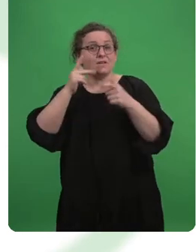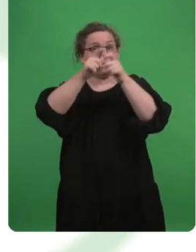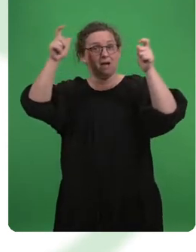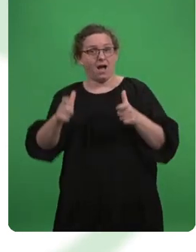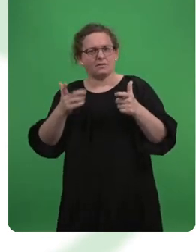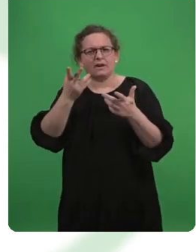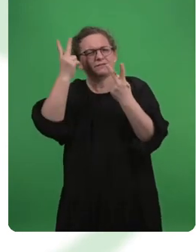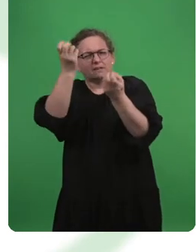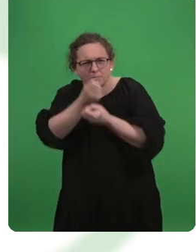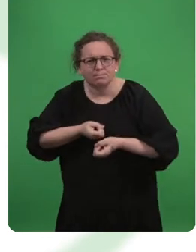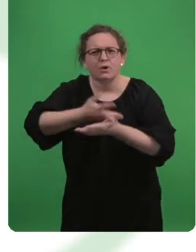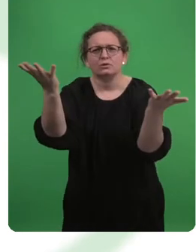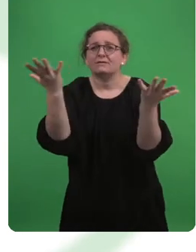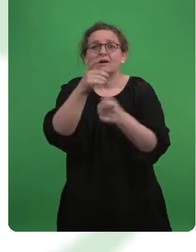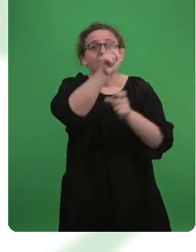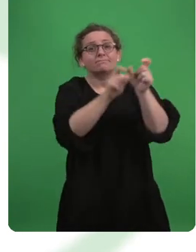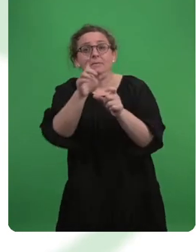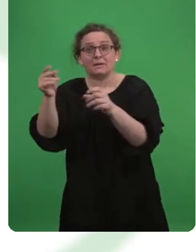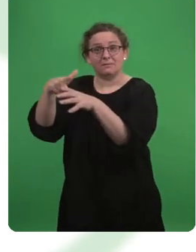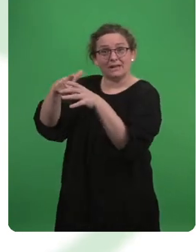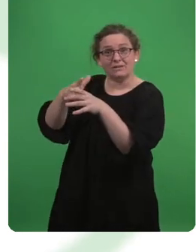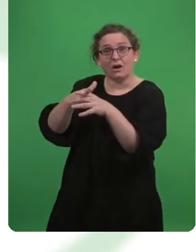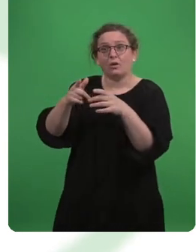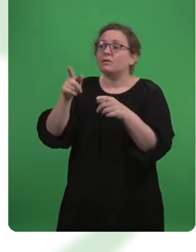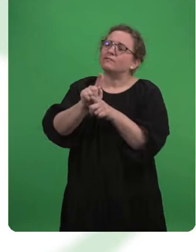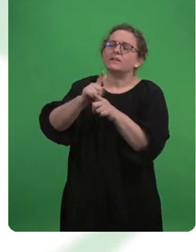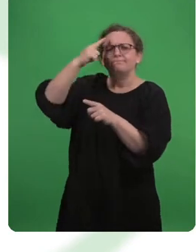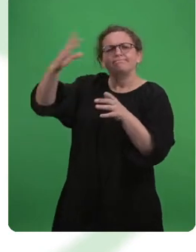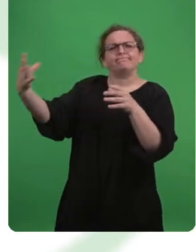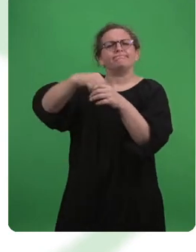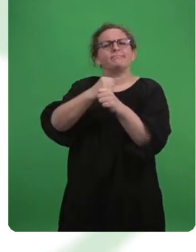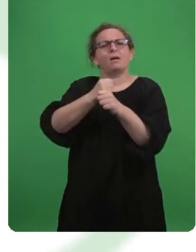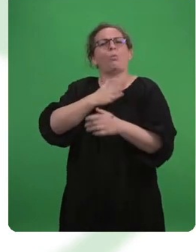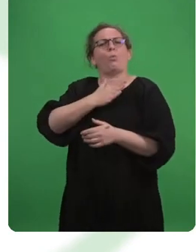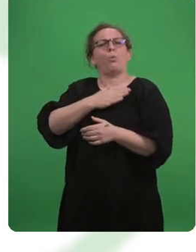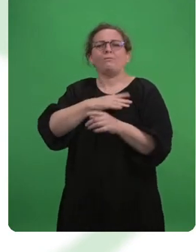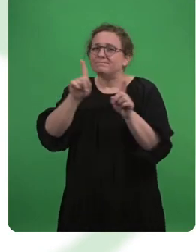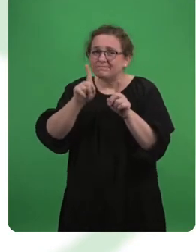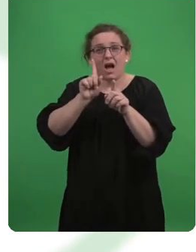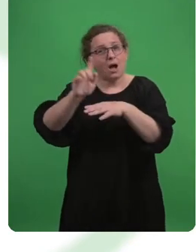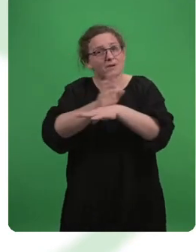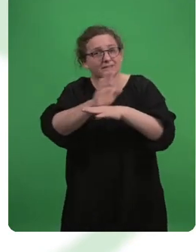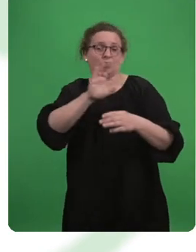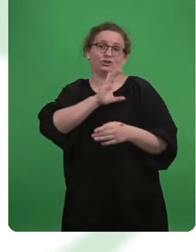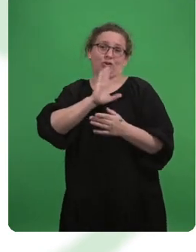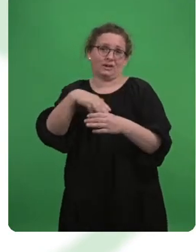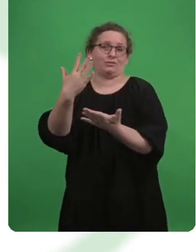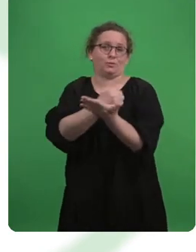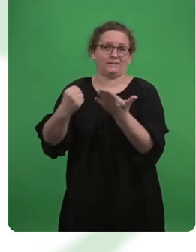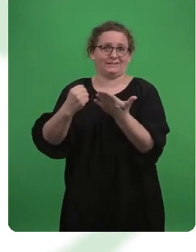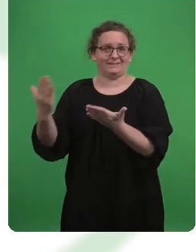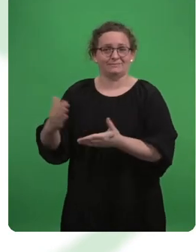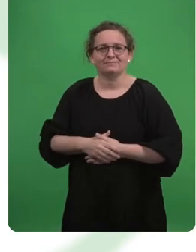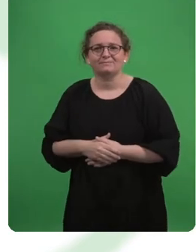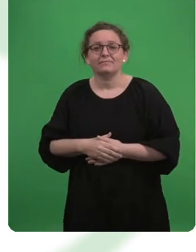Die Kernbotschaft an Unternehmen ist, das Engagement für Menschen mit Behinderung nicht als Wohltätigkeitsveranstaltung zu sehen, sondern wirklich als Business-Chance zu